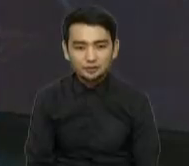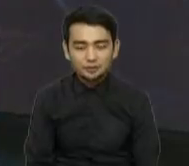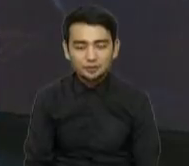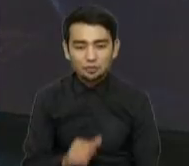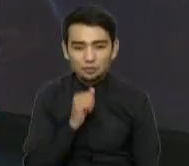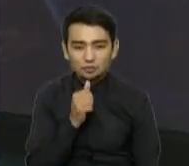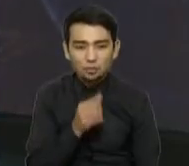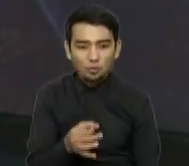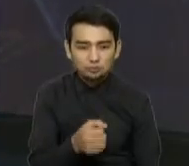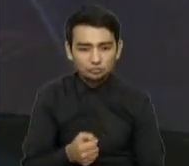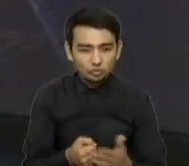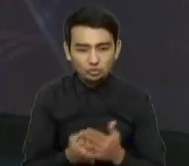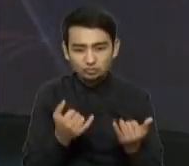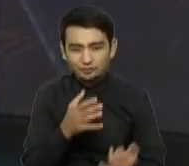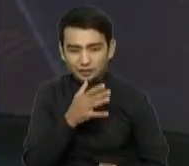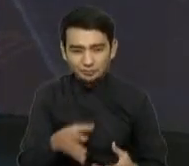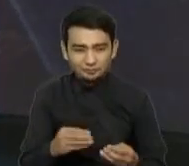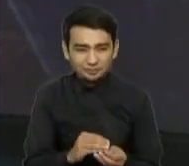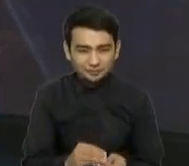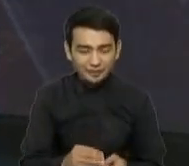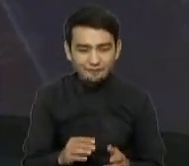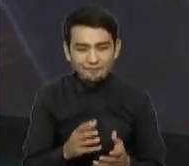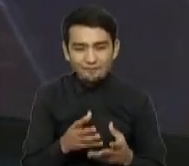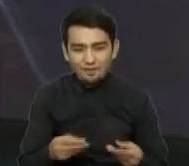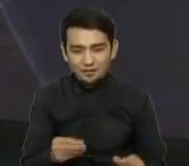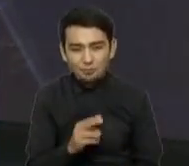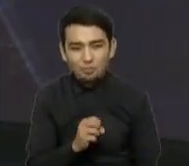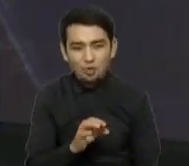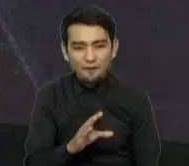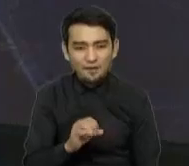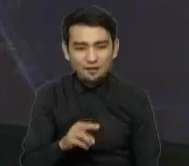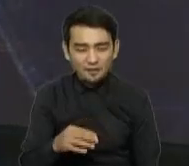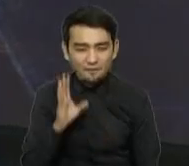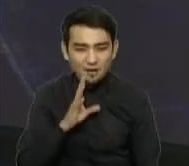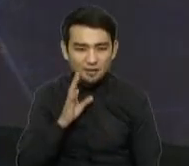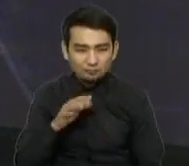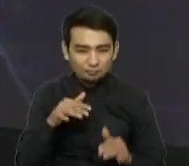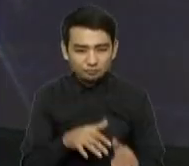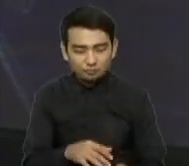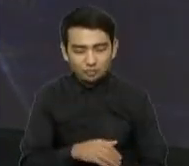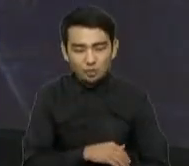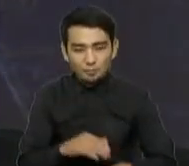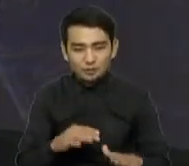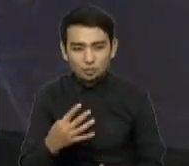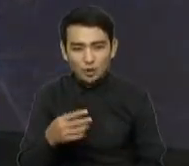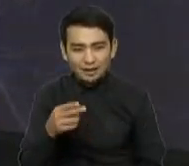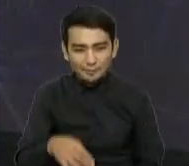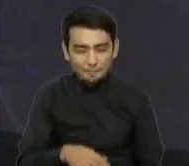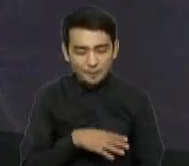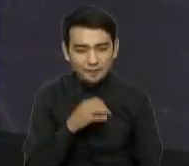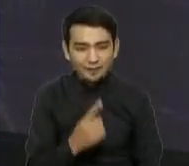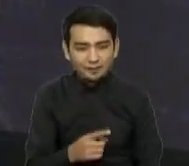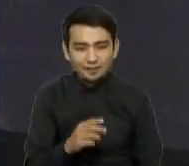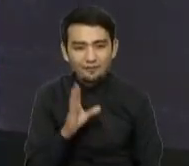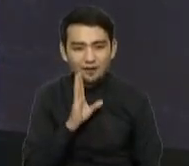В Костанайской области до сих пор устраняют последствия весеннего паводка. Тогда вода разлилась по трассе почти на 40 километров. Обводной